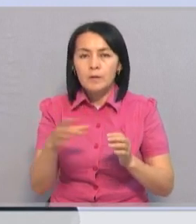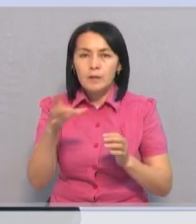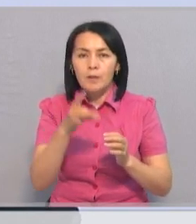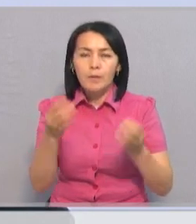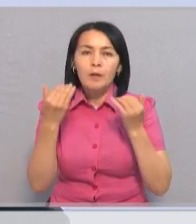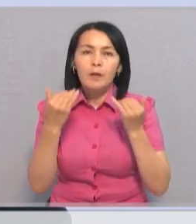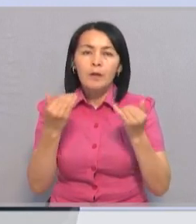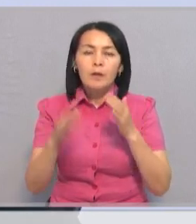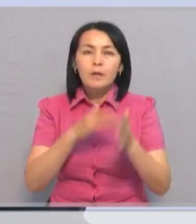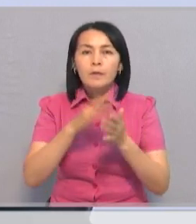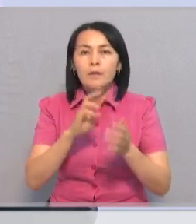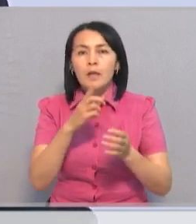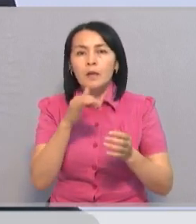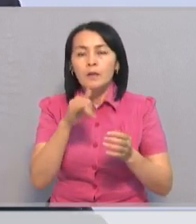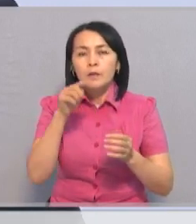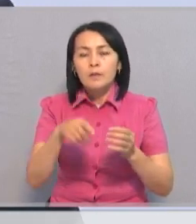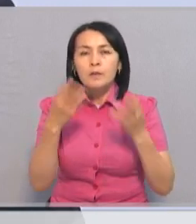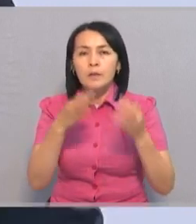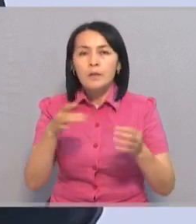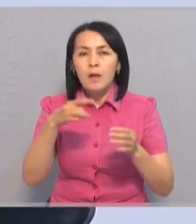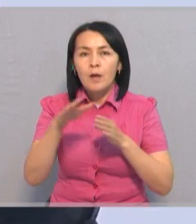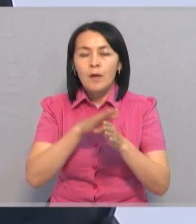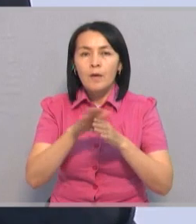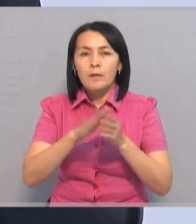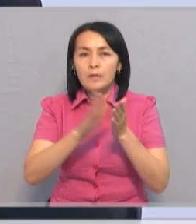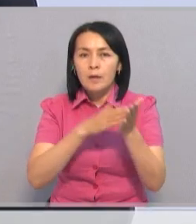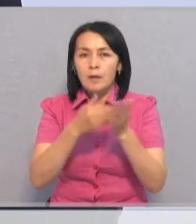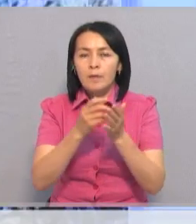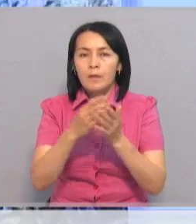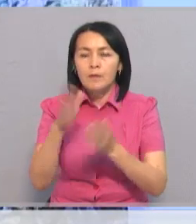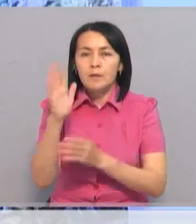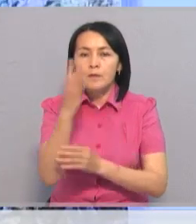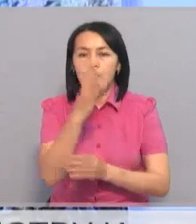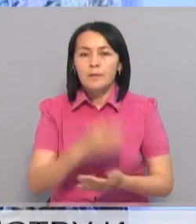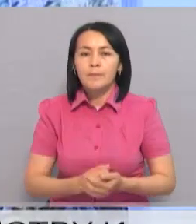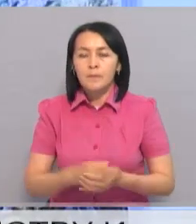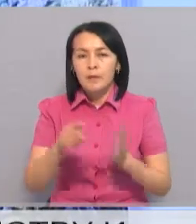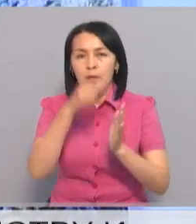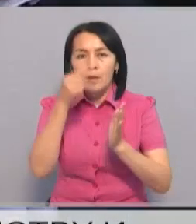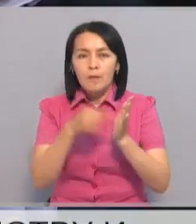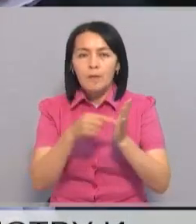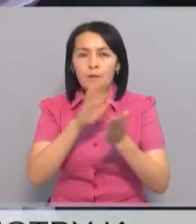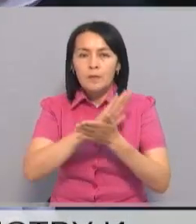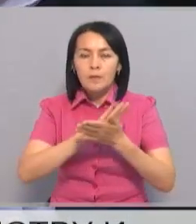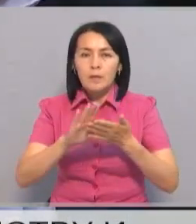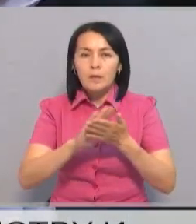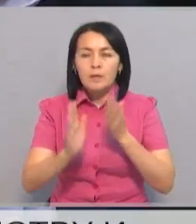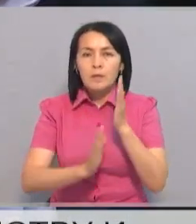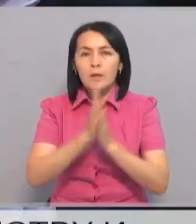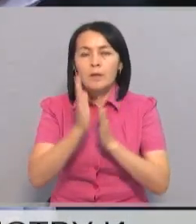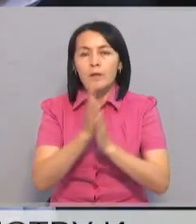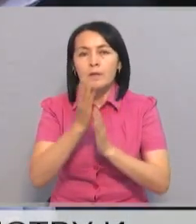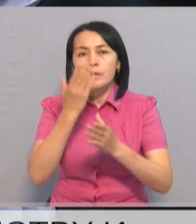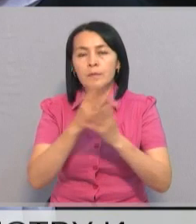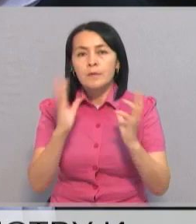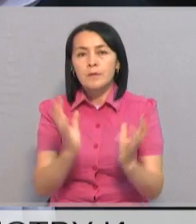районах и в городе Кентау. В некоторых районах проводится побелка фасадов зданий. Вопросы благоустройства, озеленения,